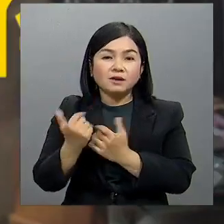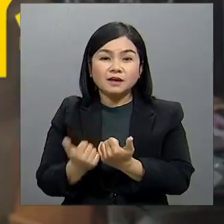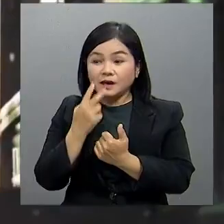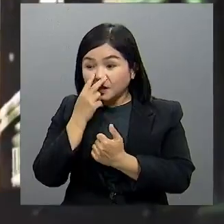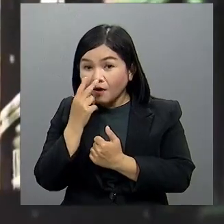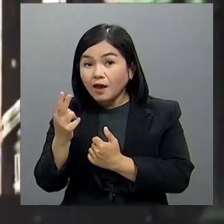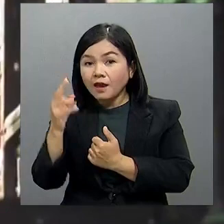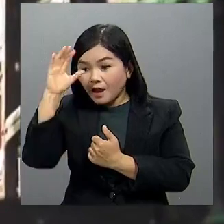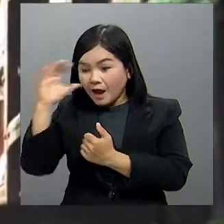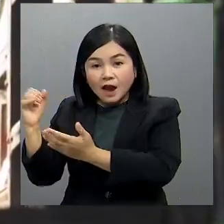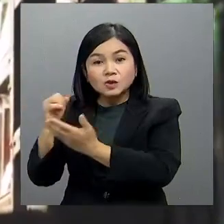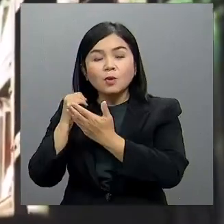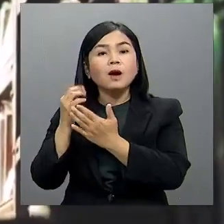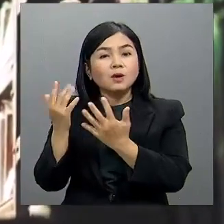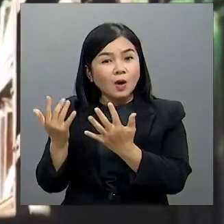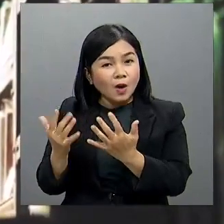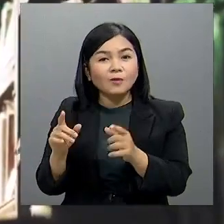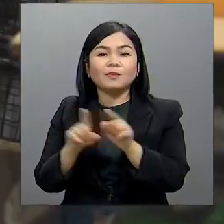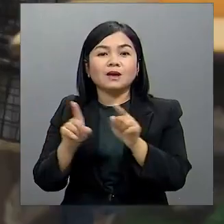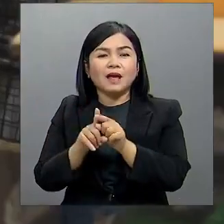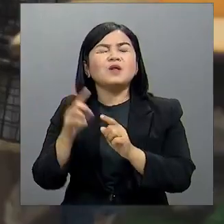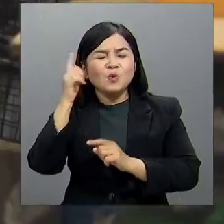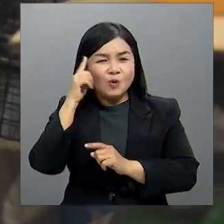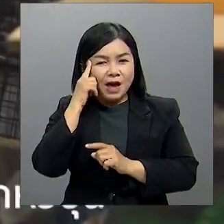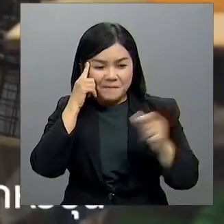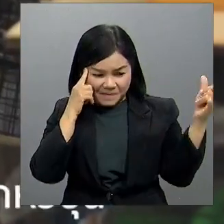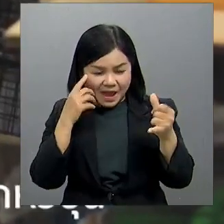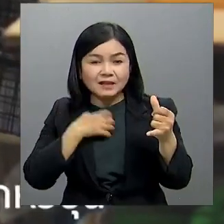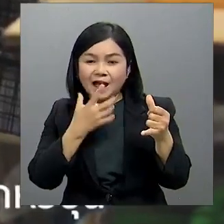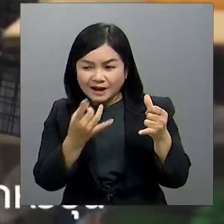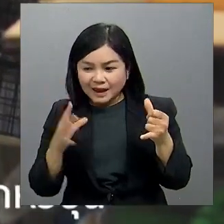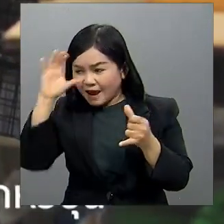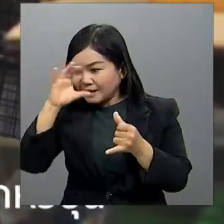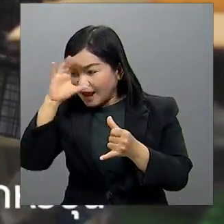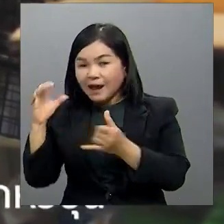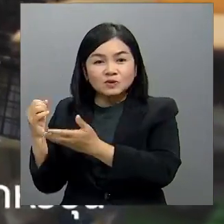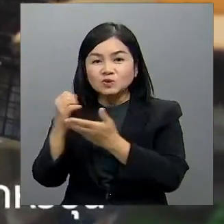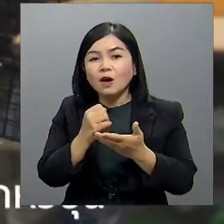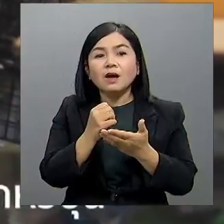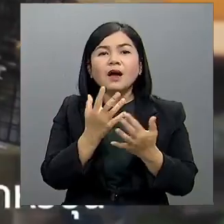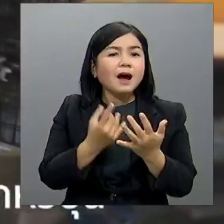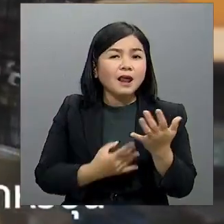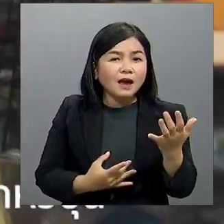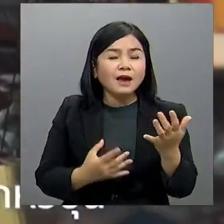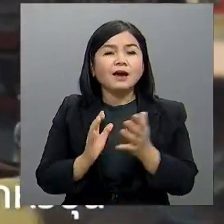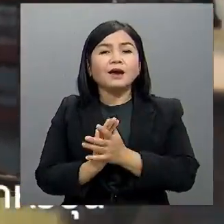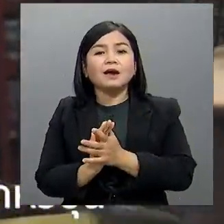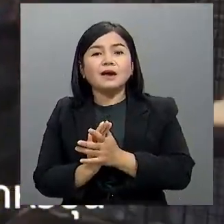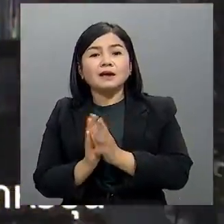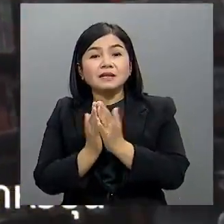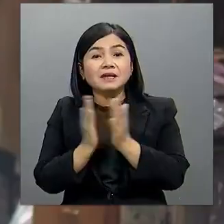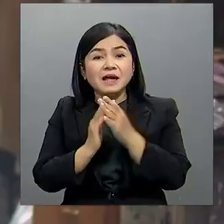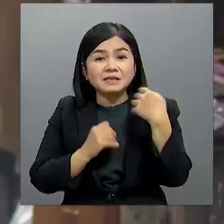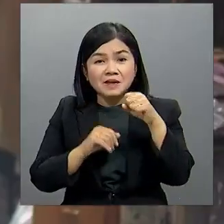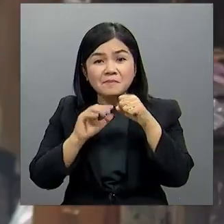หาเขาก็รอเวลาลูกค้ามาเรารู้ว่าเขาอยากได้เราก็พยายามจึงที่เราอะไรว่าเล่น 110บาทเนี่ยนะหาหัว